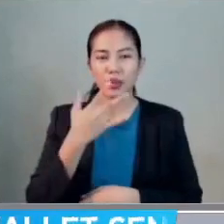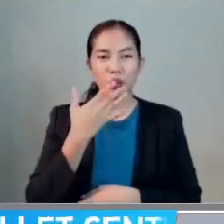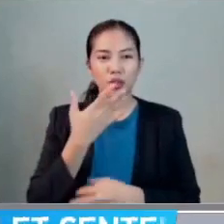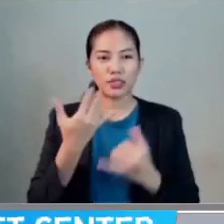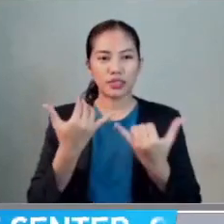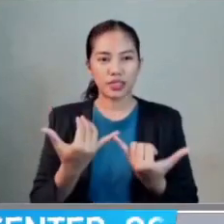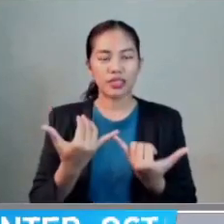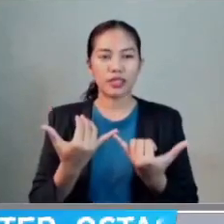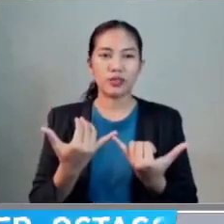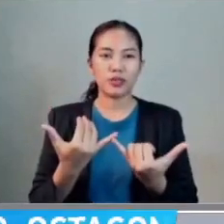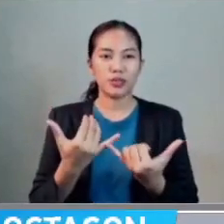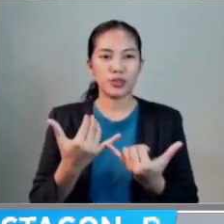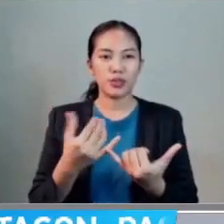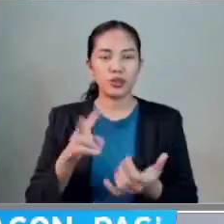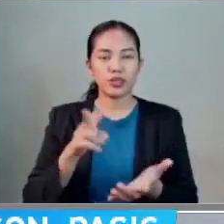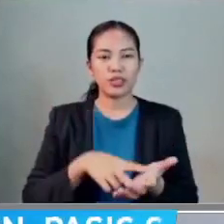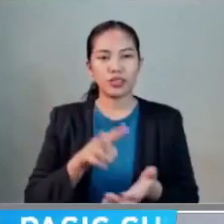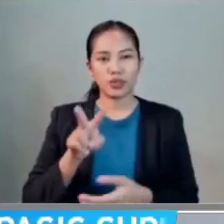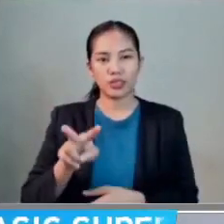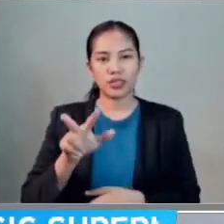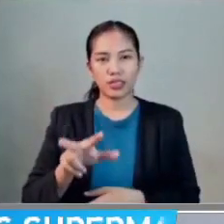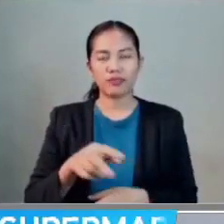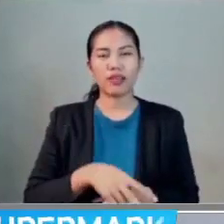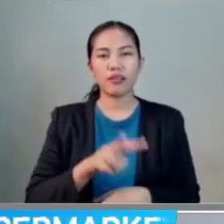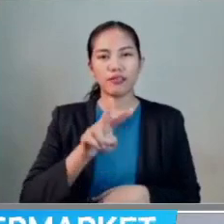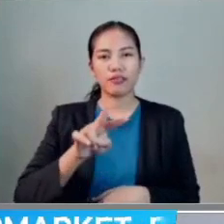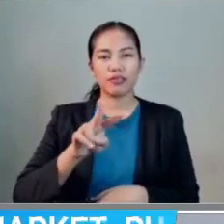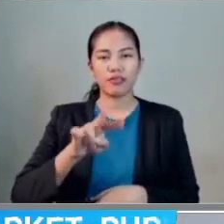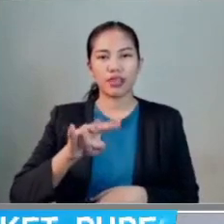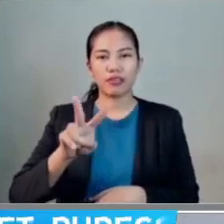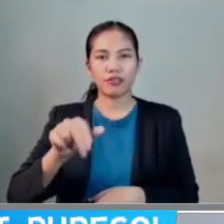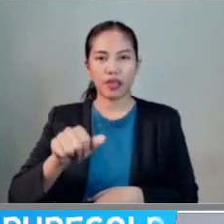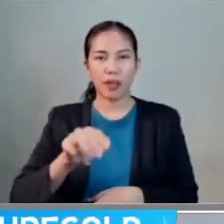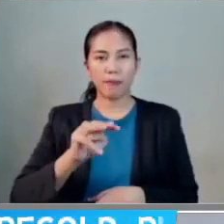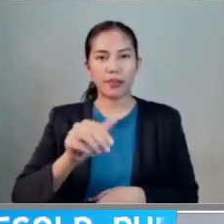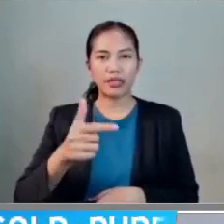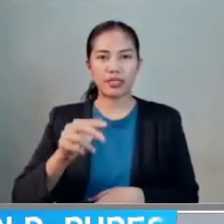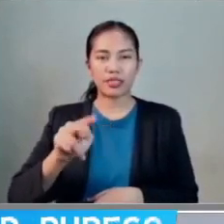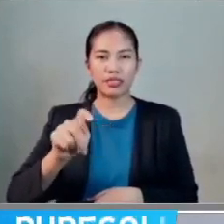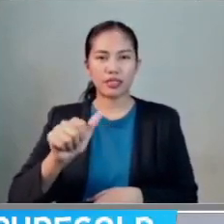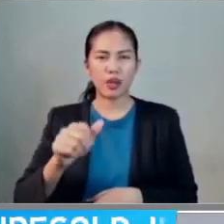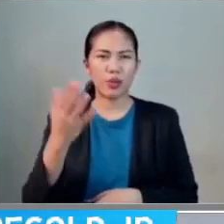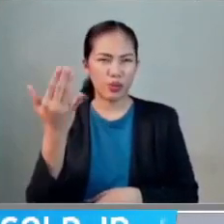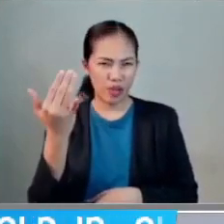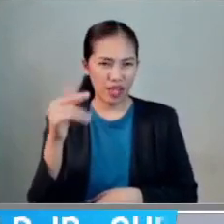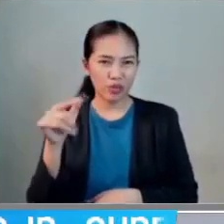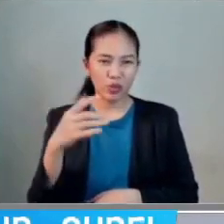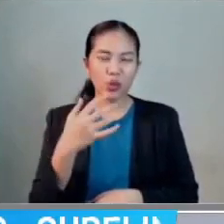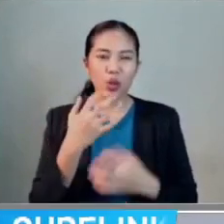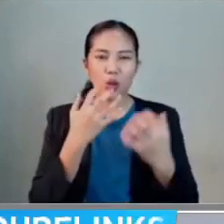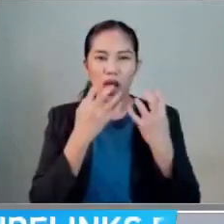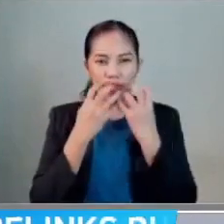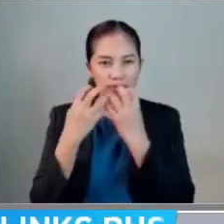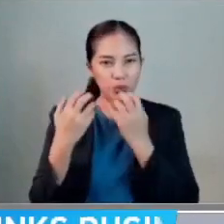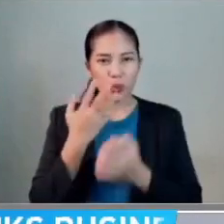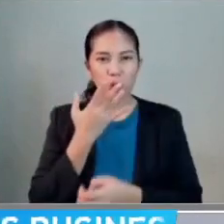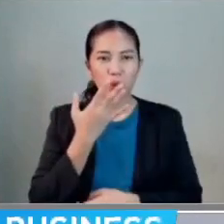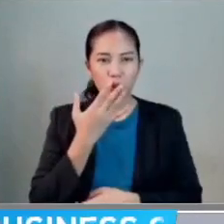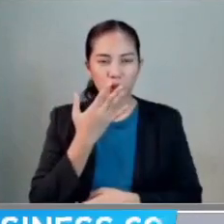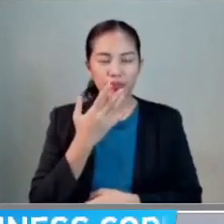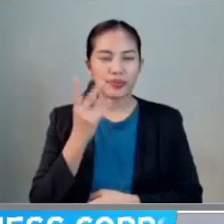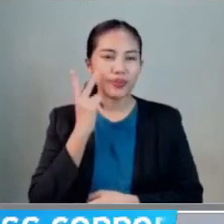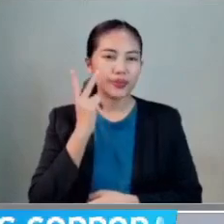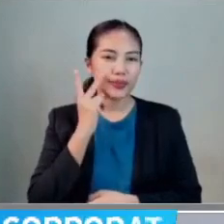Magenta. Kung bakit ganoon, alamin po natin sa mainit na balita hatid ni Efren Mamak ng GMA Regional TV 1